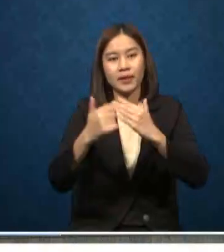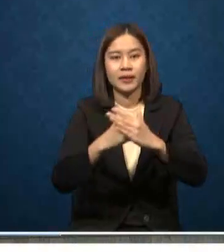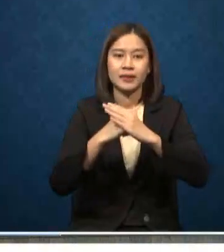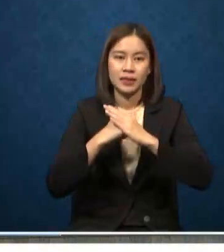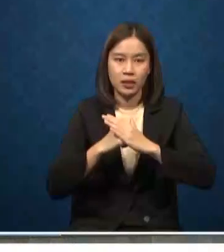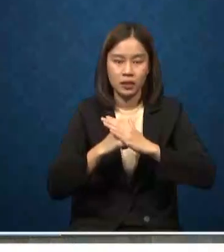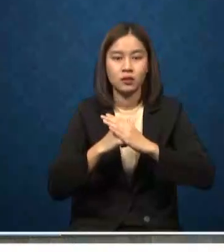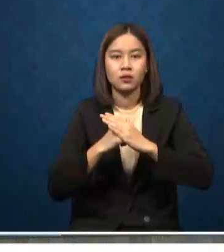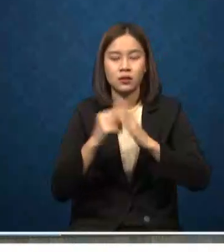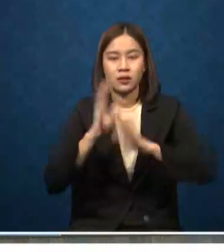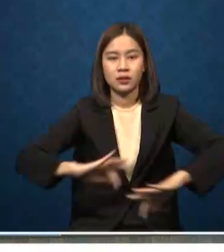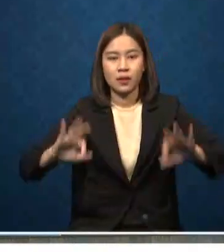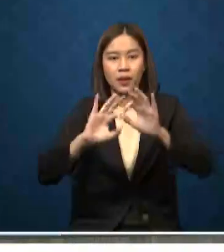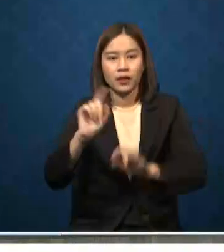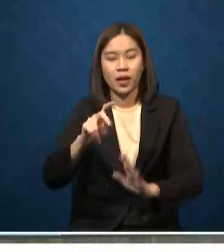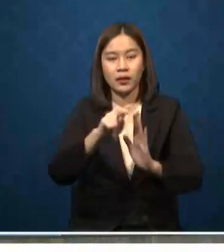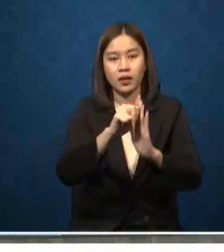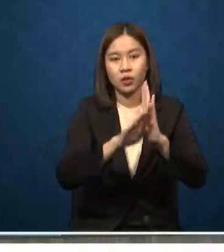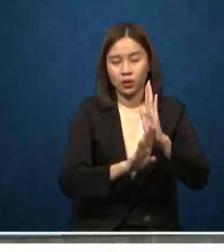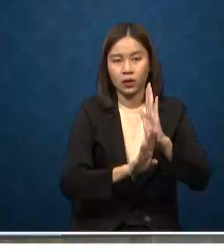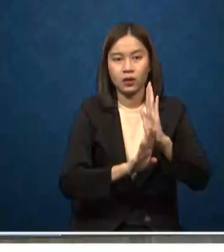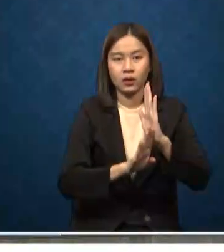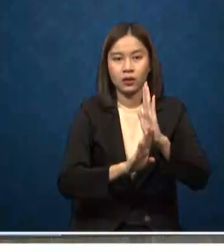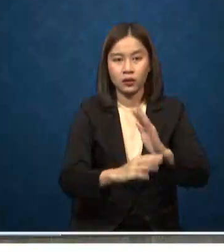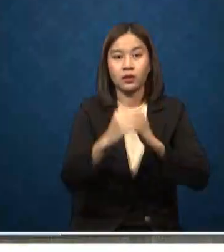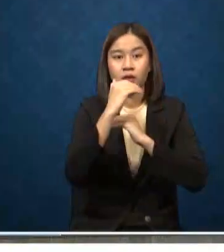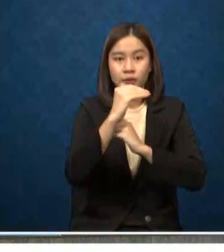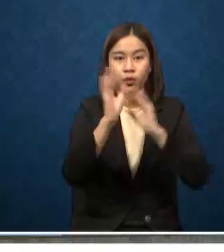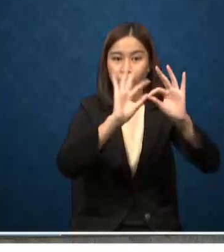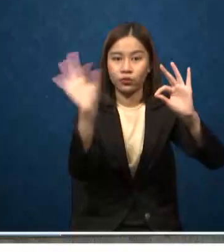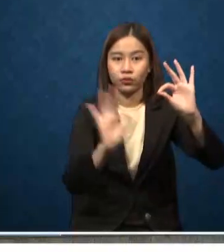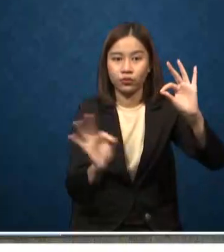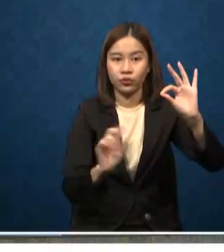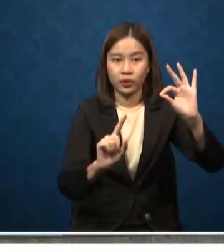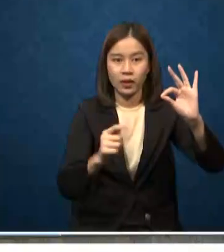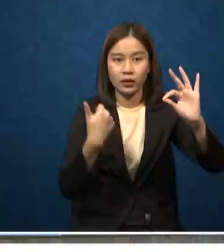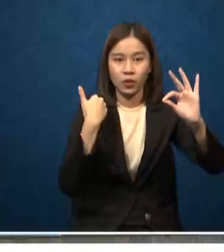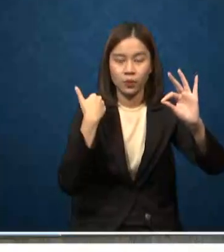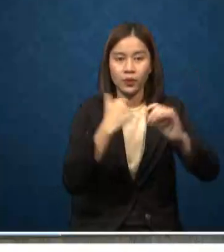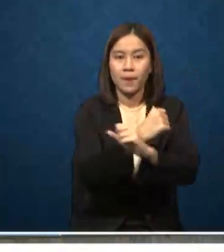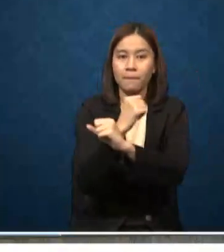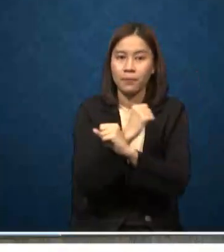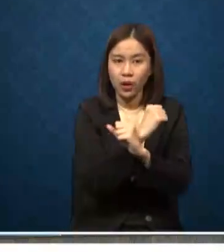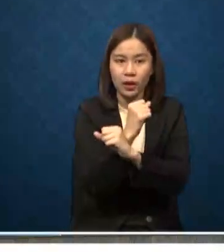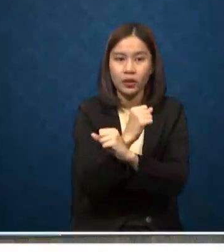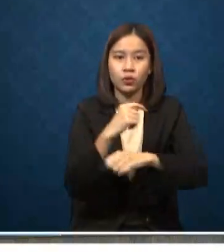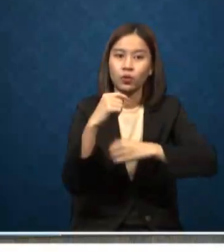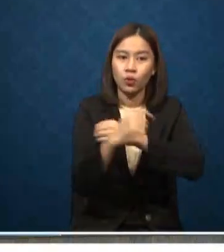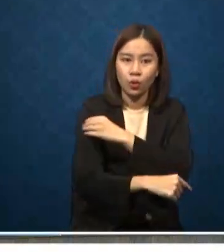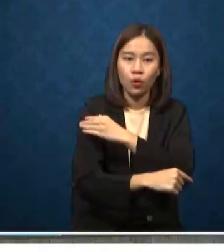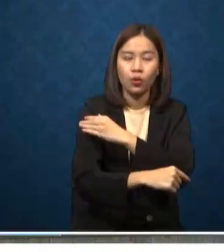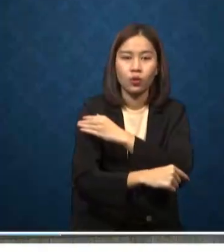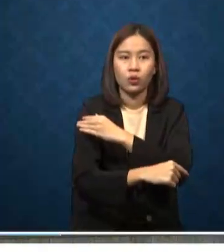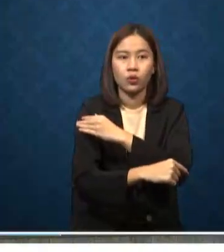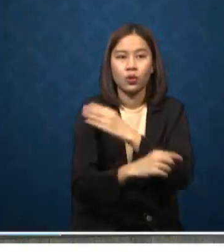จีนโดยเฉพาะนโยบายที่ได้กำหนดไว้ว่าต้องมีการปราบปรามจนกระทั่ง